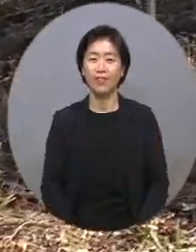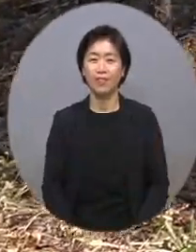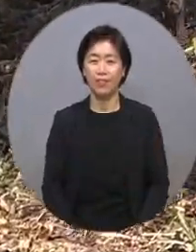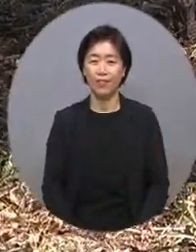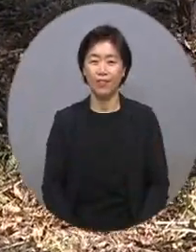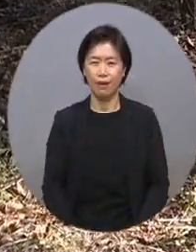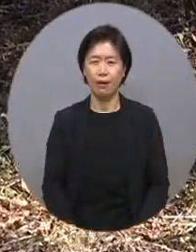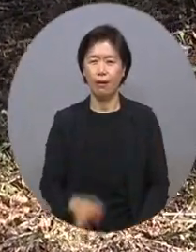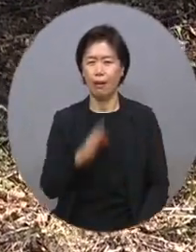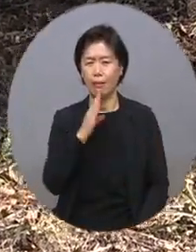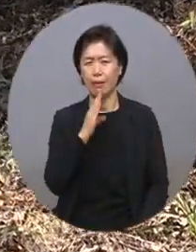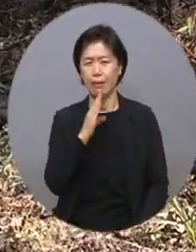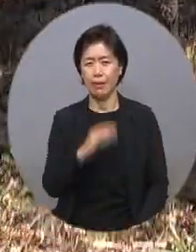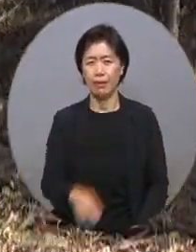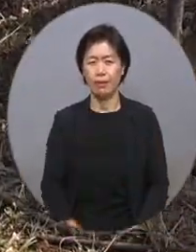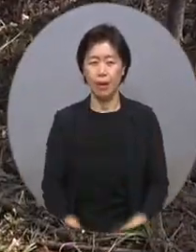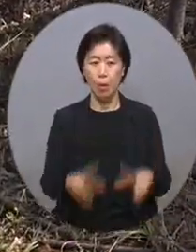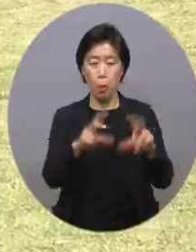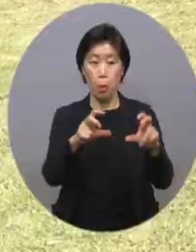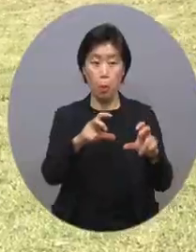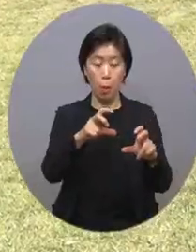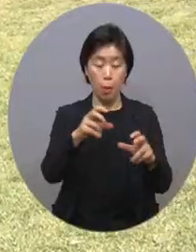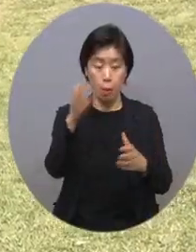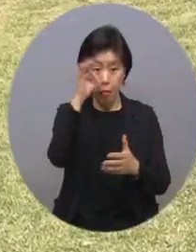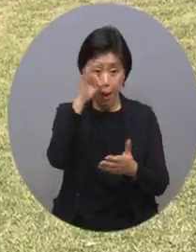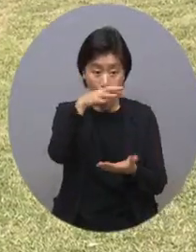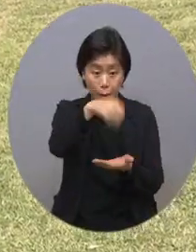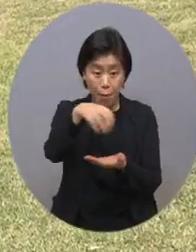골프장에 꼭 이런 사람이 있더라고요 공 쇼핑하러 온 사람들